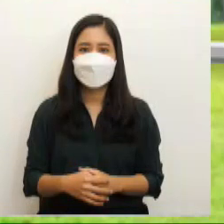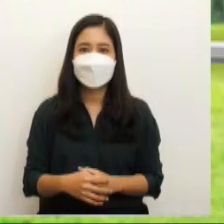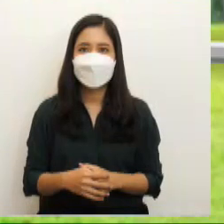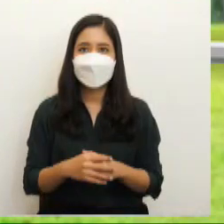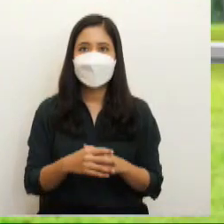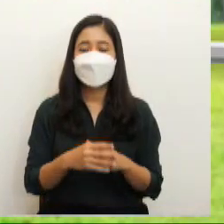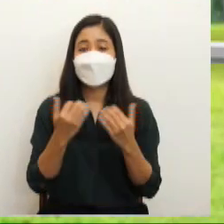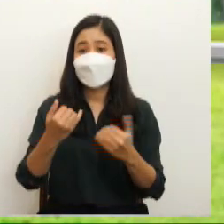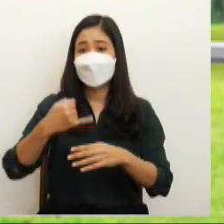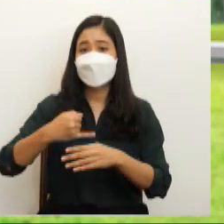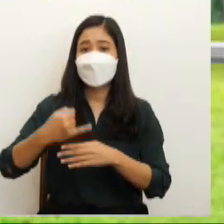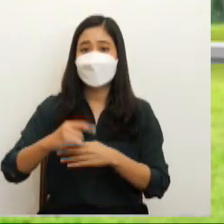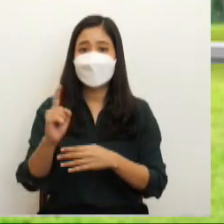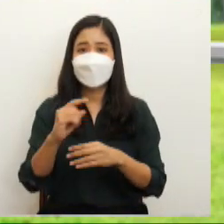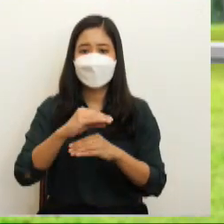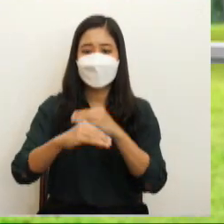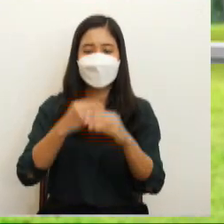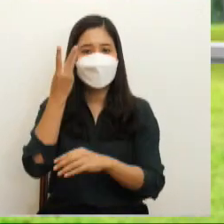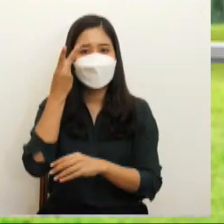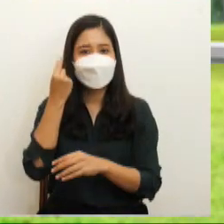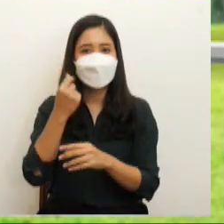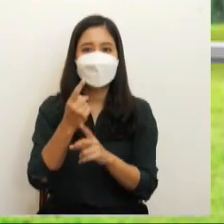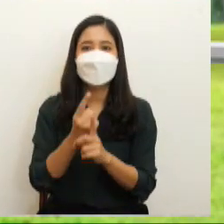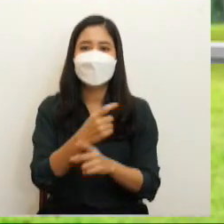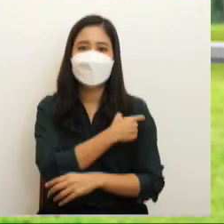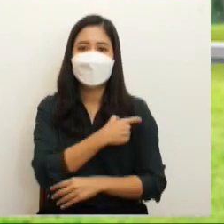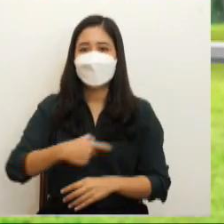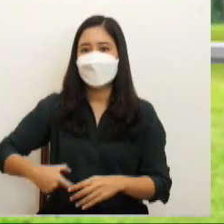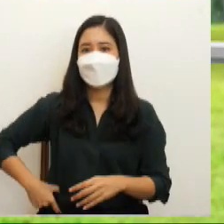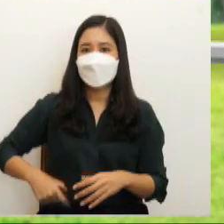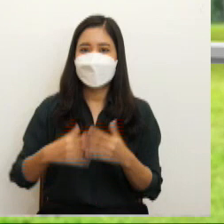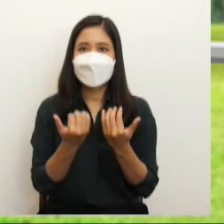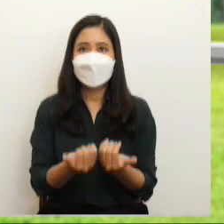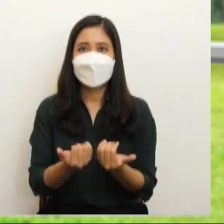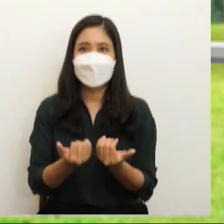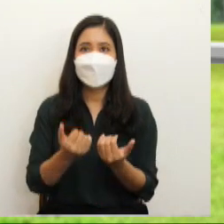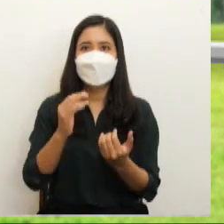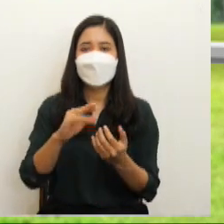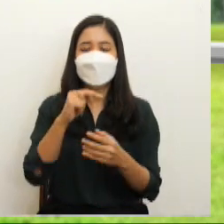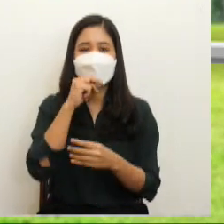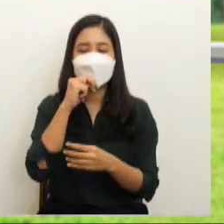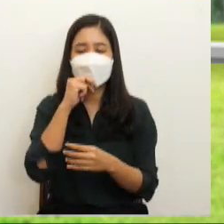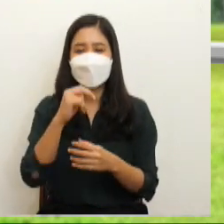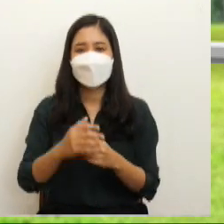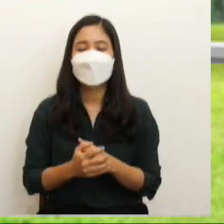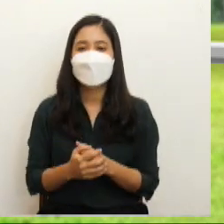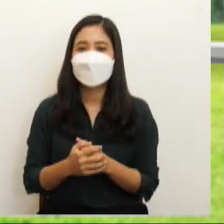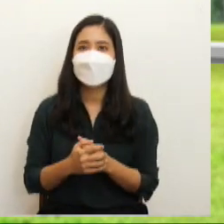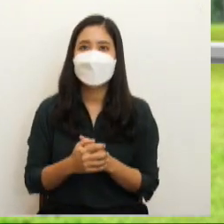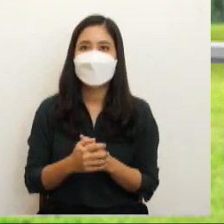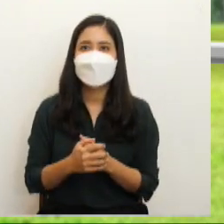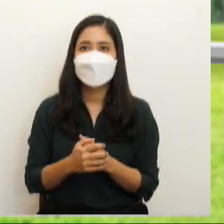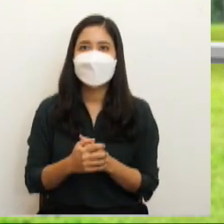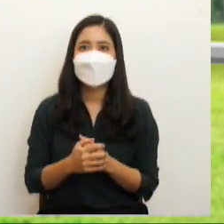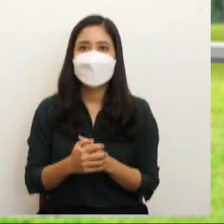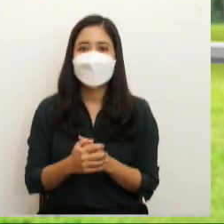และที่จบลงไปนั้นนะคะนั่นคือโครงการอันเนื่องมาจากพระราชดำริค่ะโครงการอ่างเก็บน้ำห้วยลอยอันเนื่องมาจากพระราชดำริจังหวัดลำปางนะ